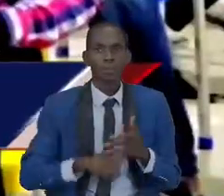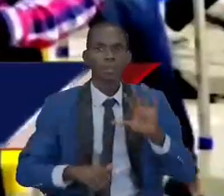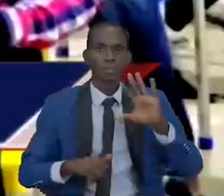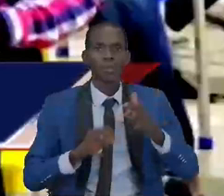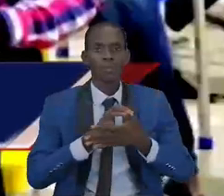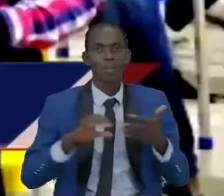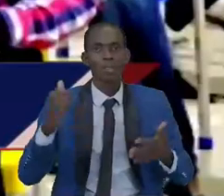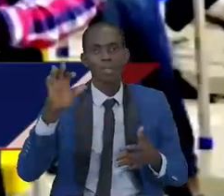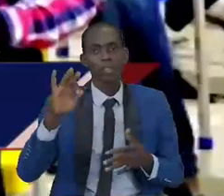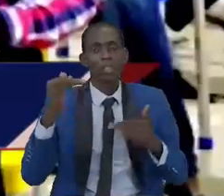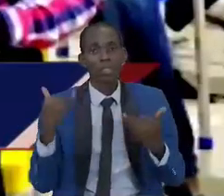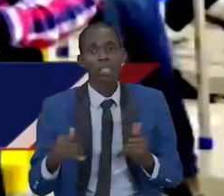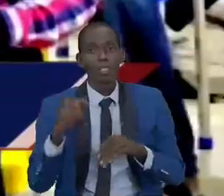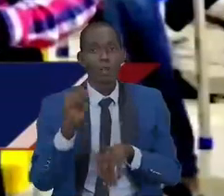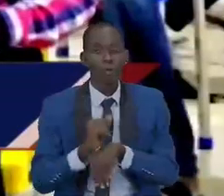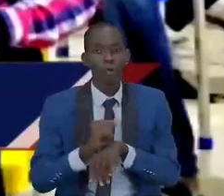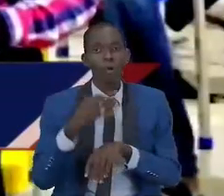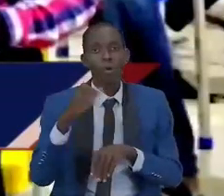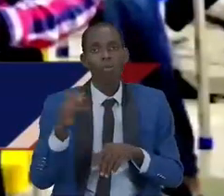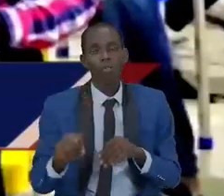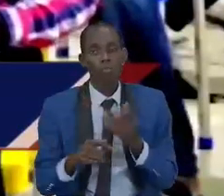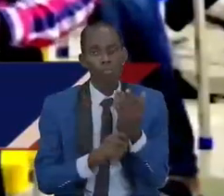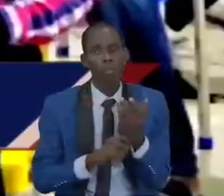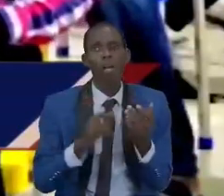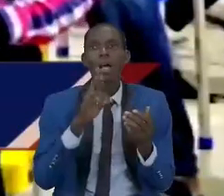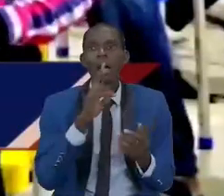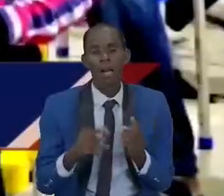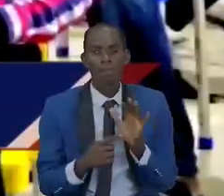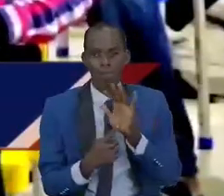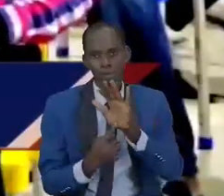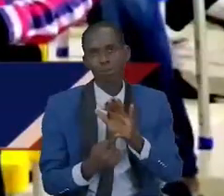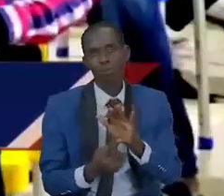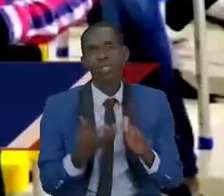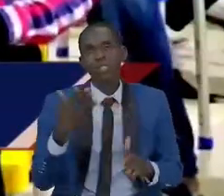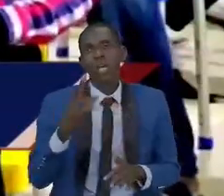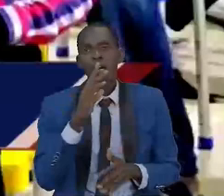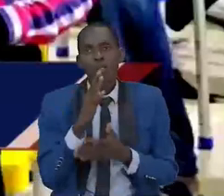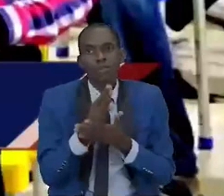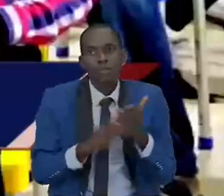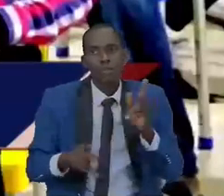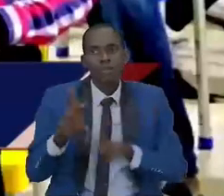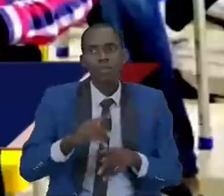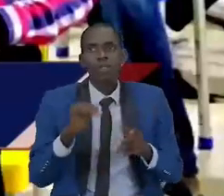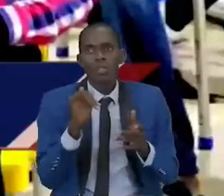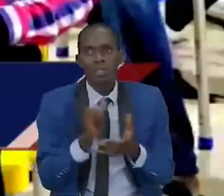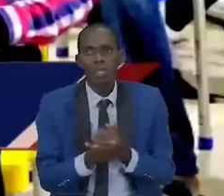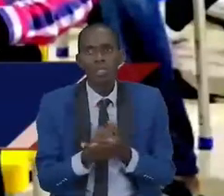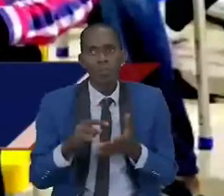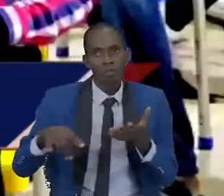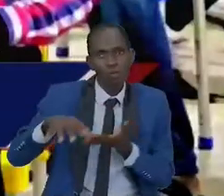chapitre 5 verset 19 Galates chapitre 5 verset du 9 les oeuvres de la chaise sont manifestes il y a d'autres qui